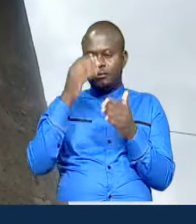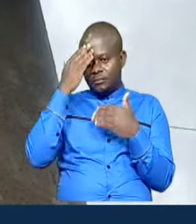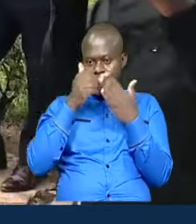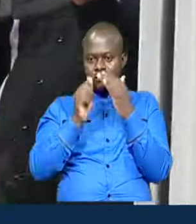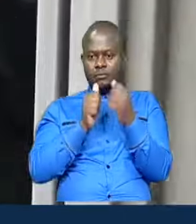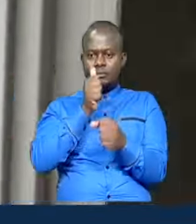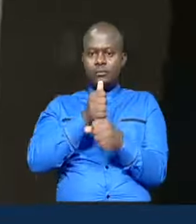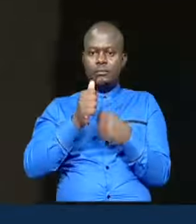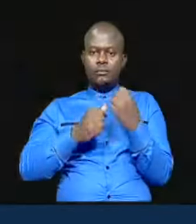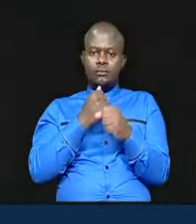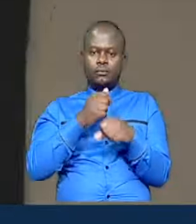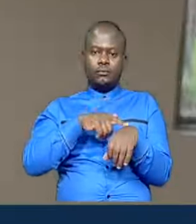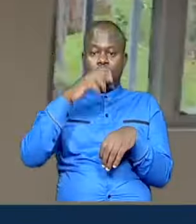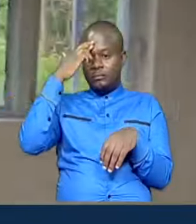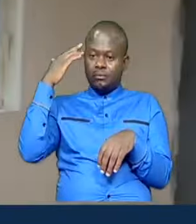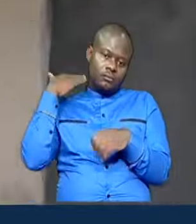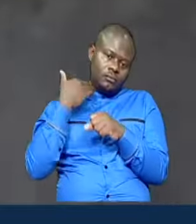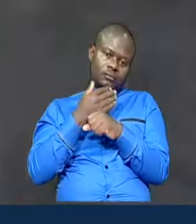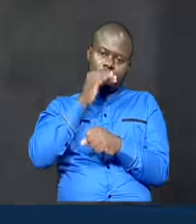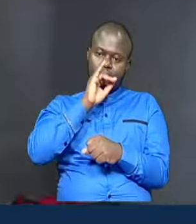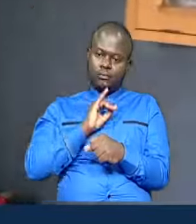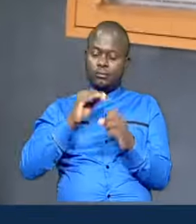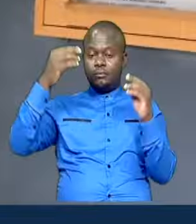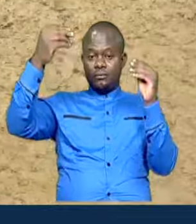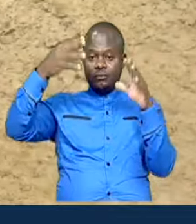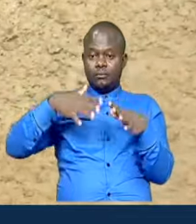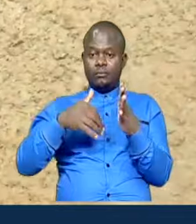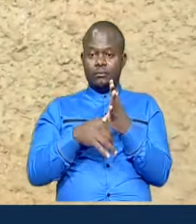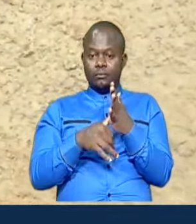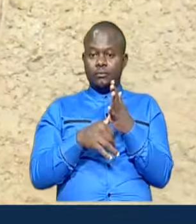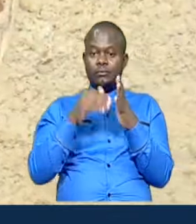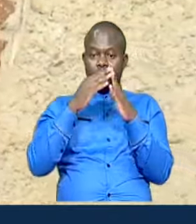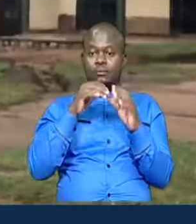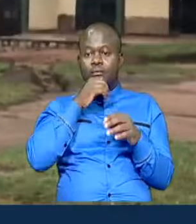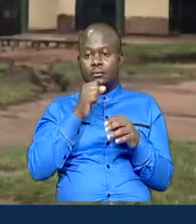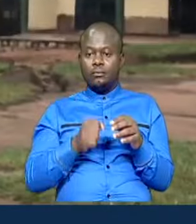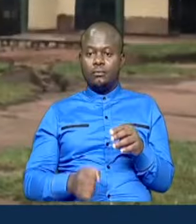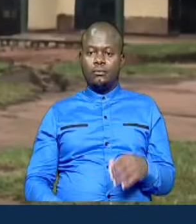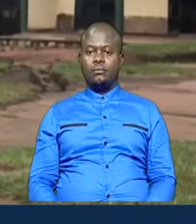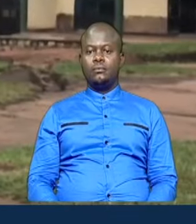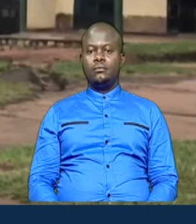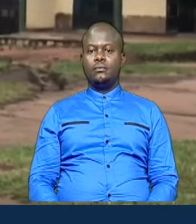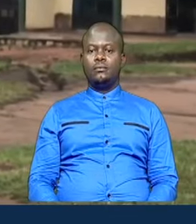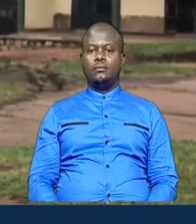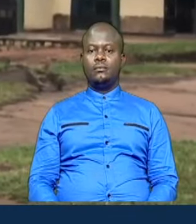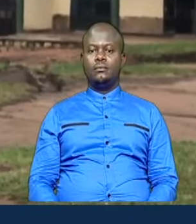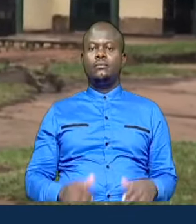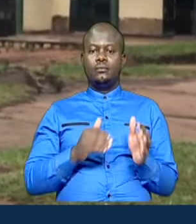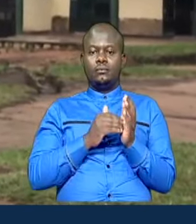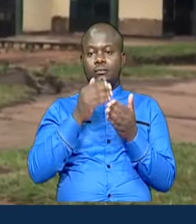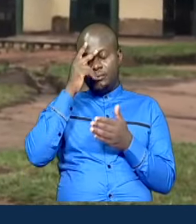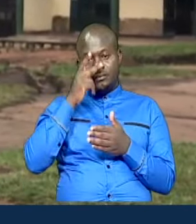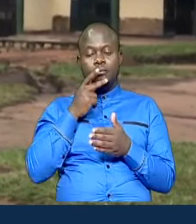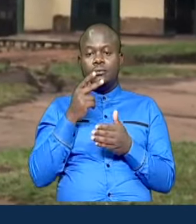mwaka by'umwihariko mu gihe cyo kwibuka jenoside yakorewe abatutsi hagaragazwa iki kibazo cy'inzu zishaje. Hari n'uyu mubyeyi Laurence